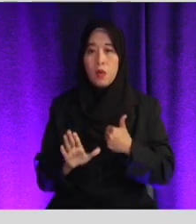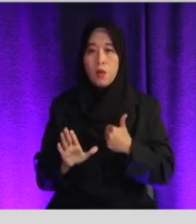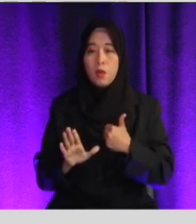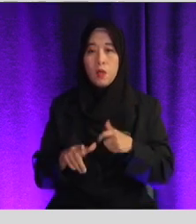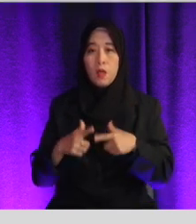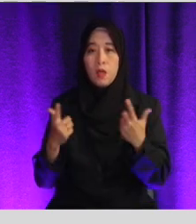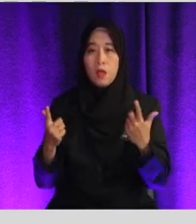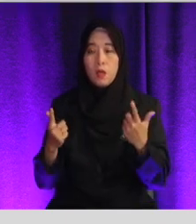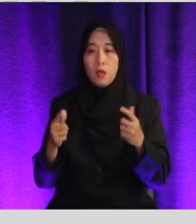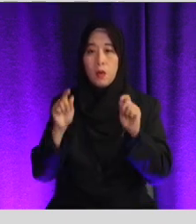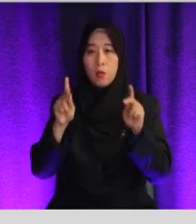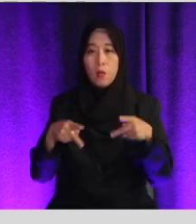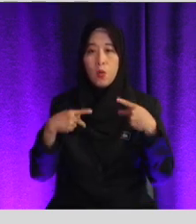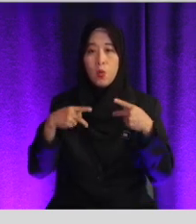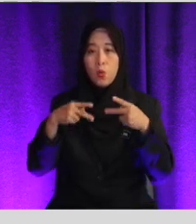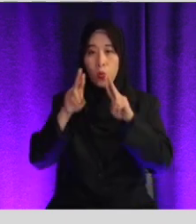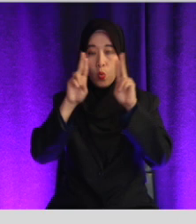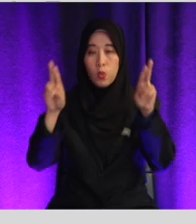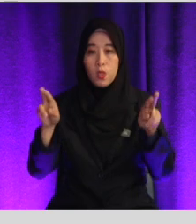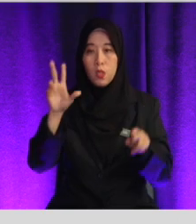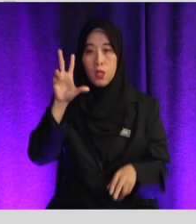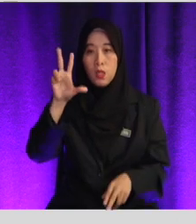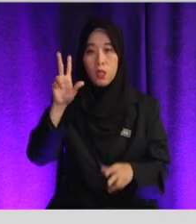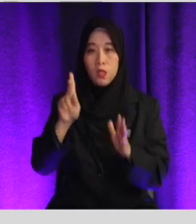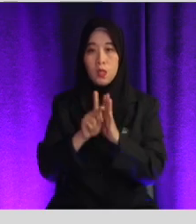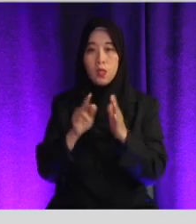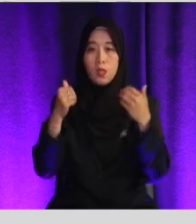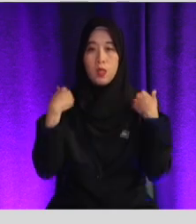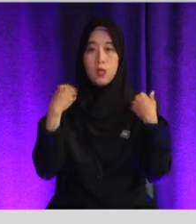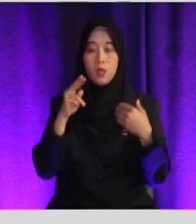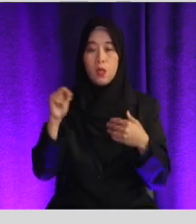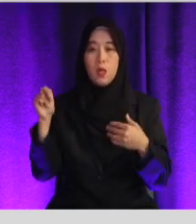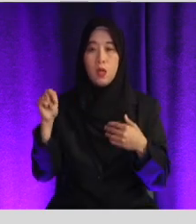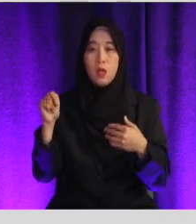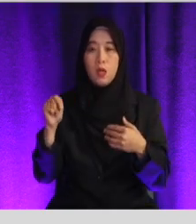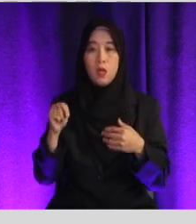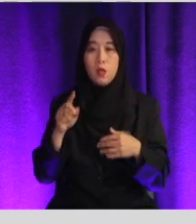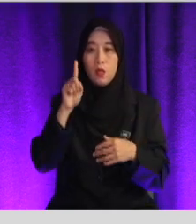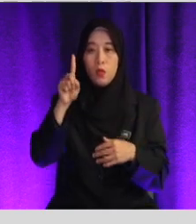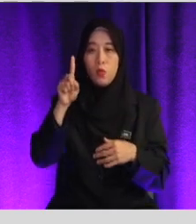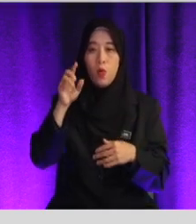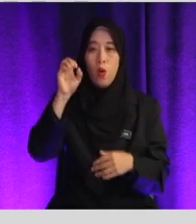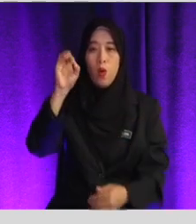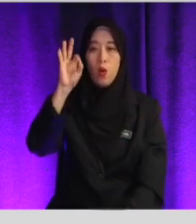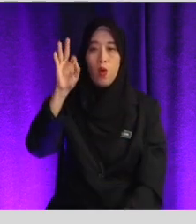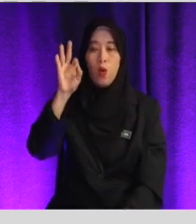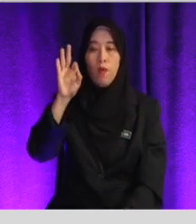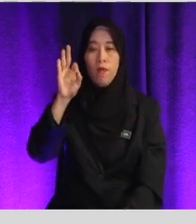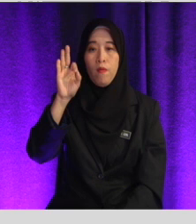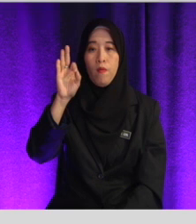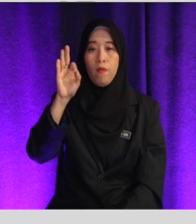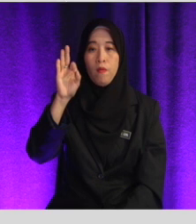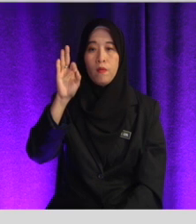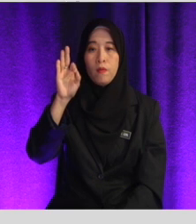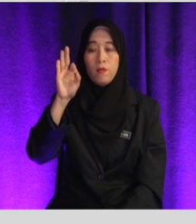uji dia dalam 3 keadaan. Iaitu? Okey. Sebab yang pertama keadaan off. Okey, di mana maksudnya kita